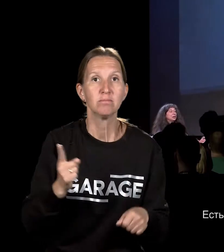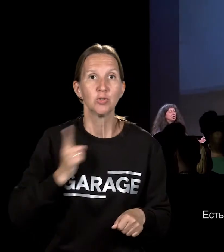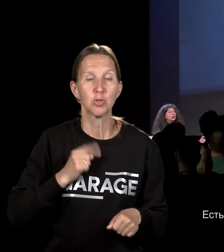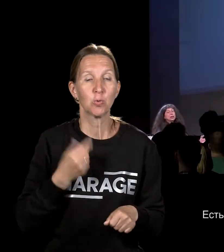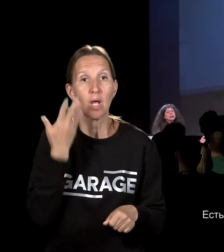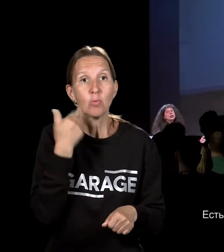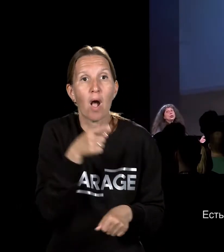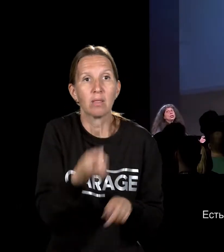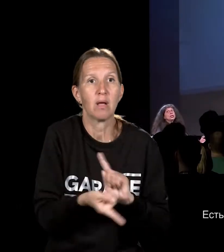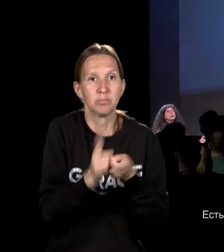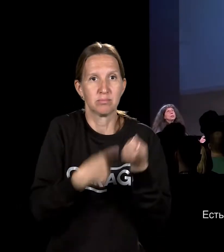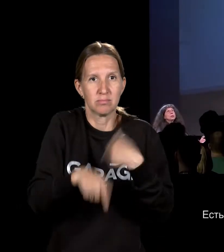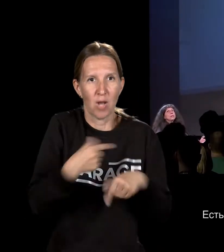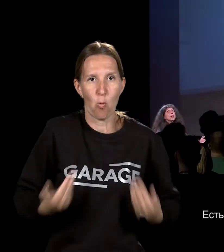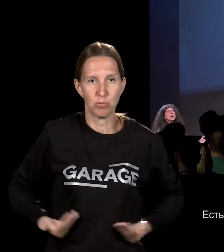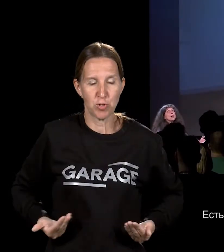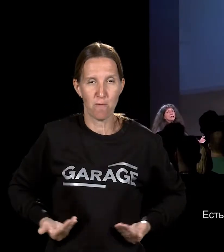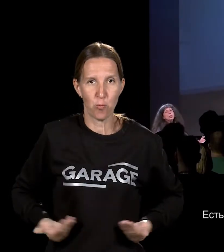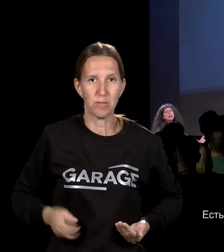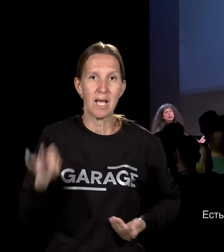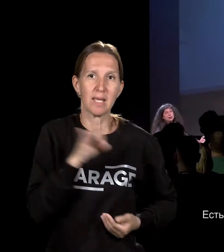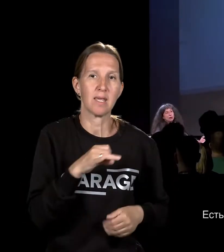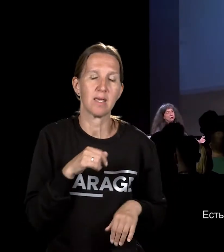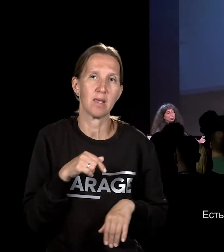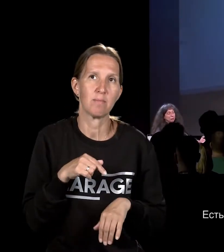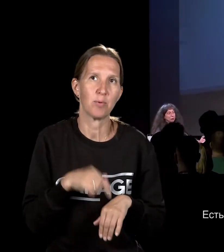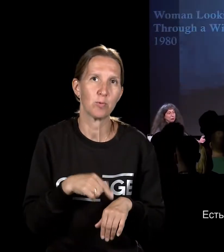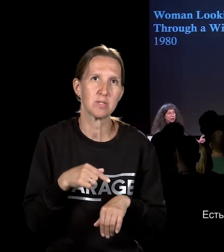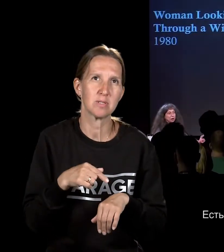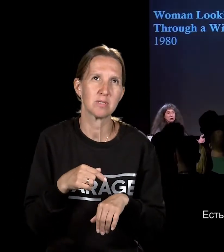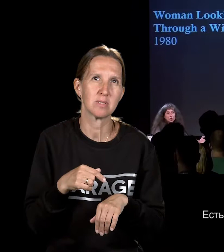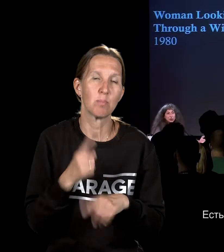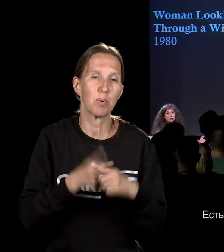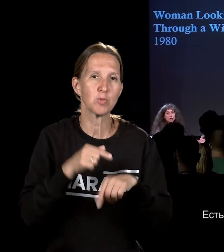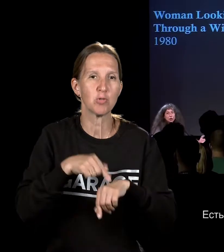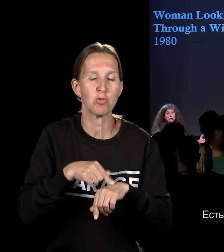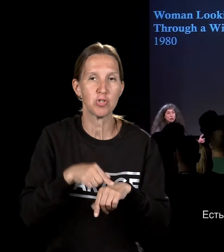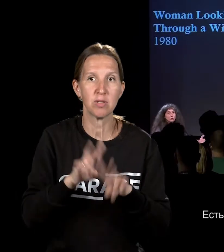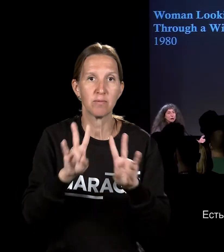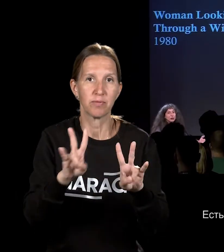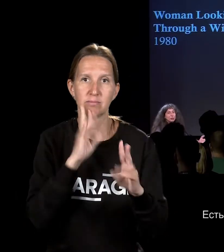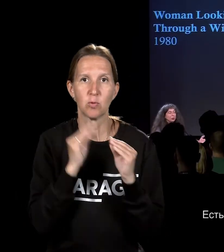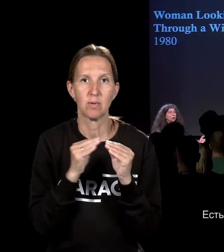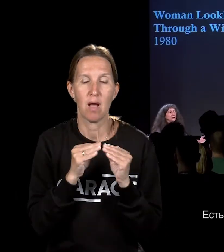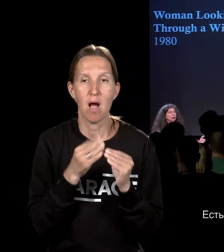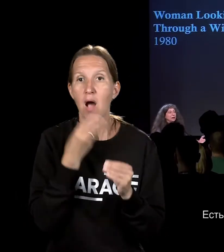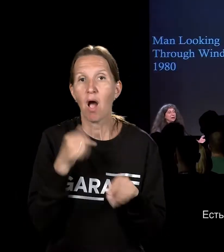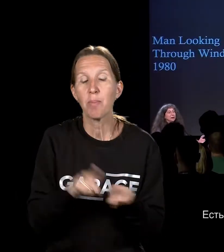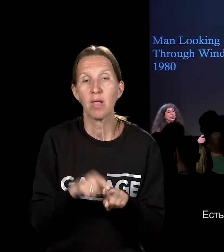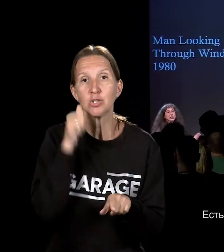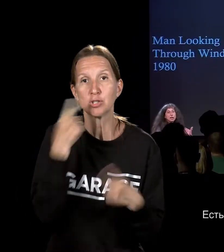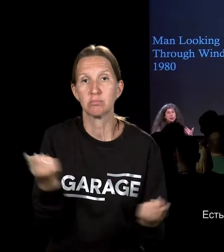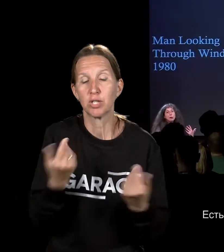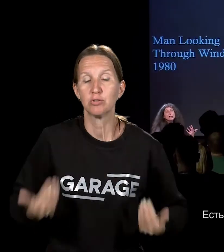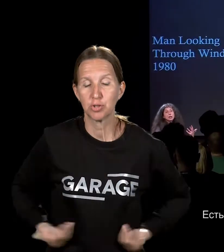и с ощущением оцепенелости, что как бы вся наша повседневная жизнь, вот эта повседневная рутина, это